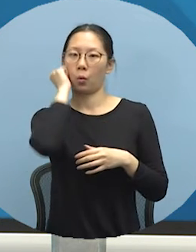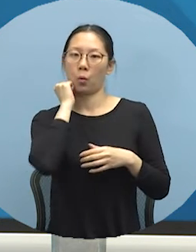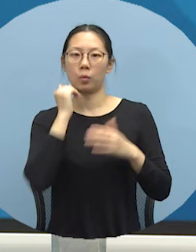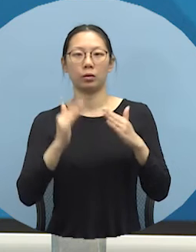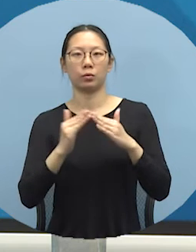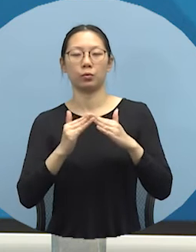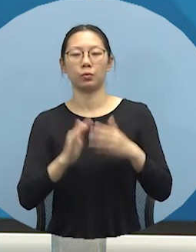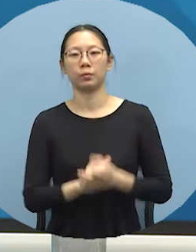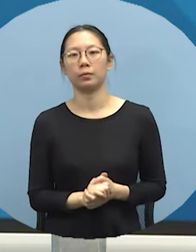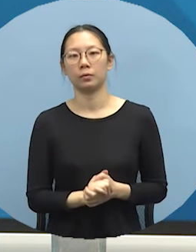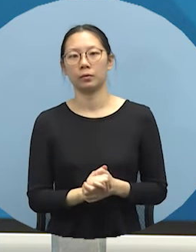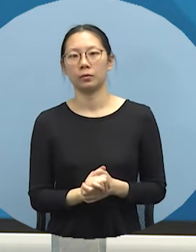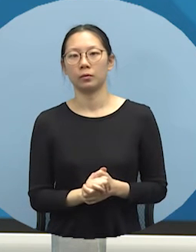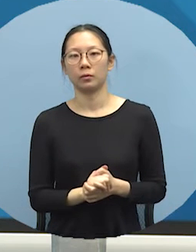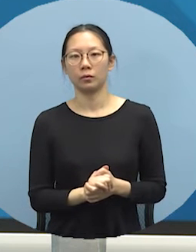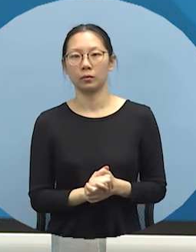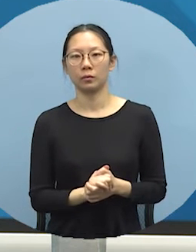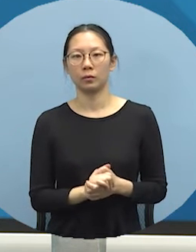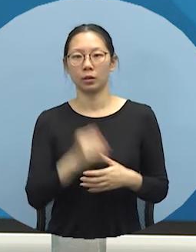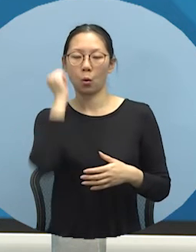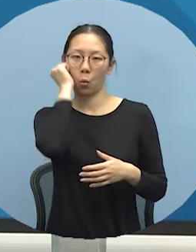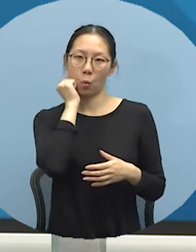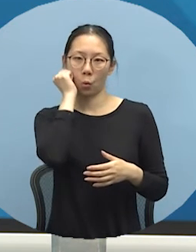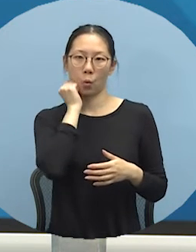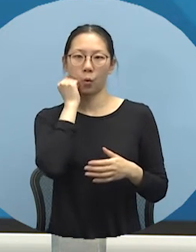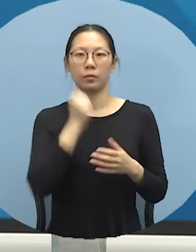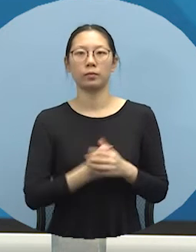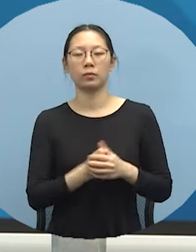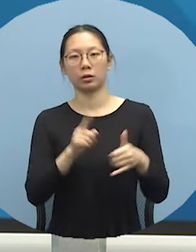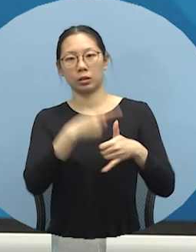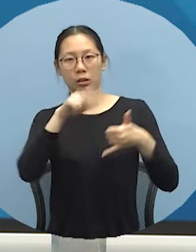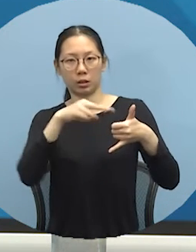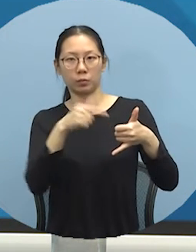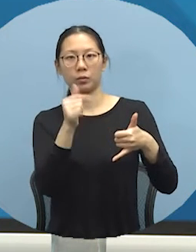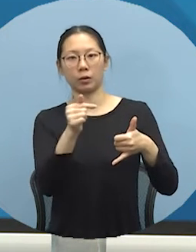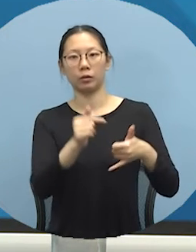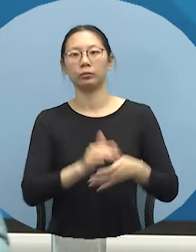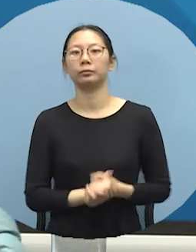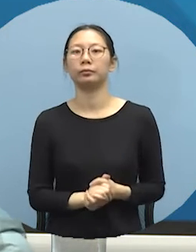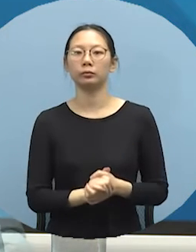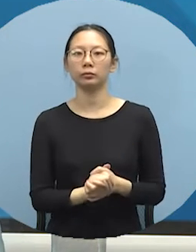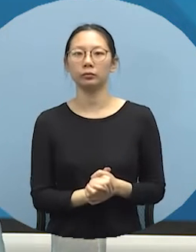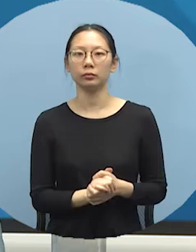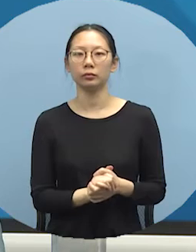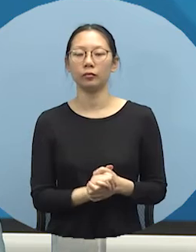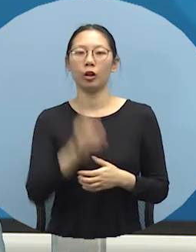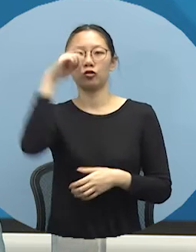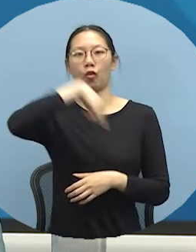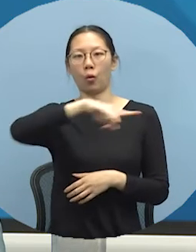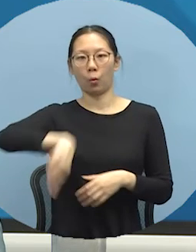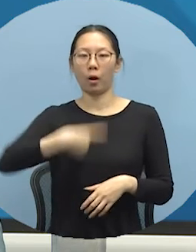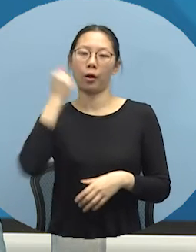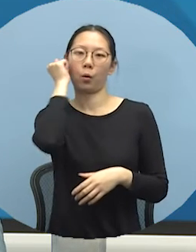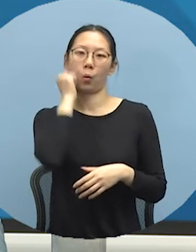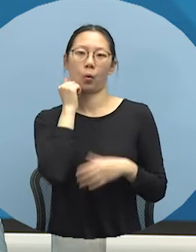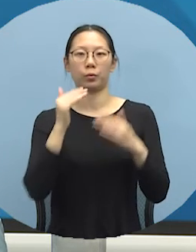善堂朱定昌兒養院咧，都係有一個老人家咧就初步確診嘅。上環嘅寶良局